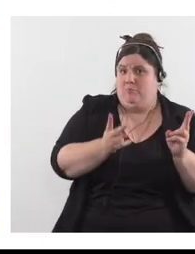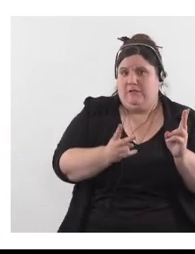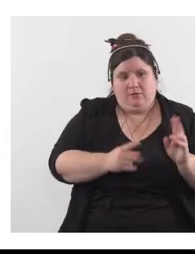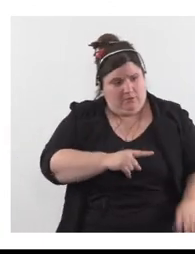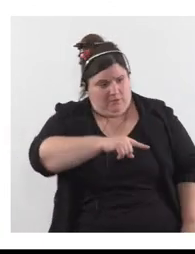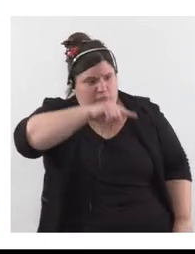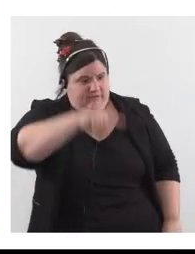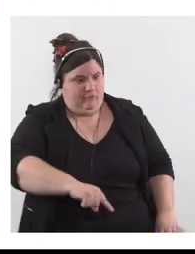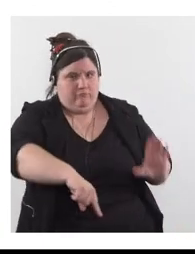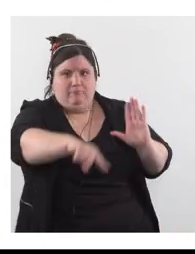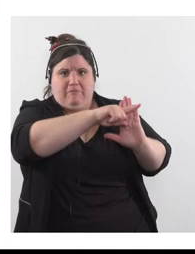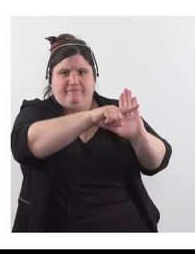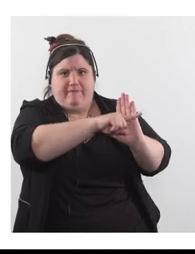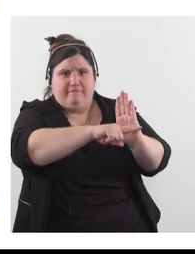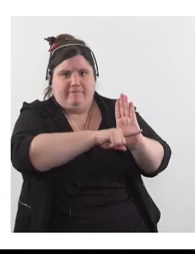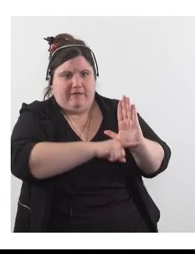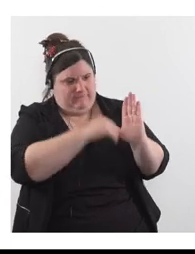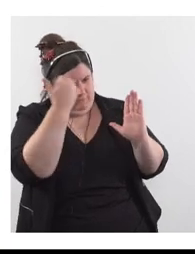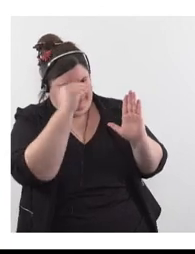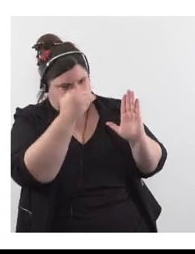les obligations.